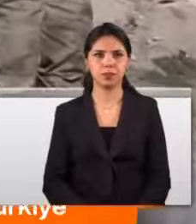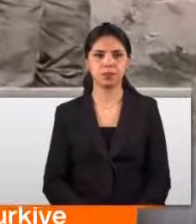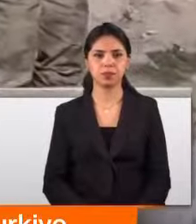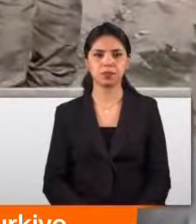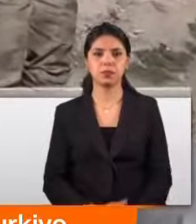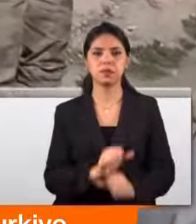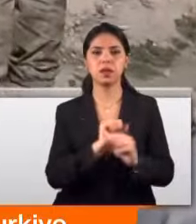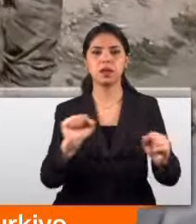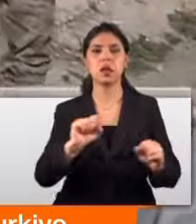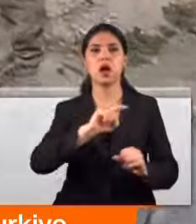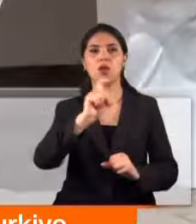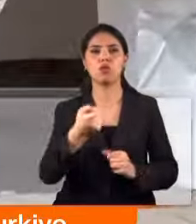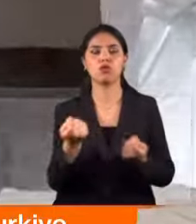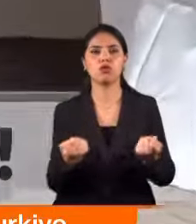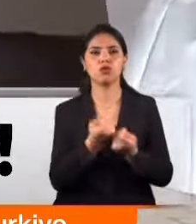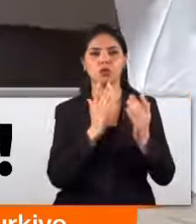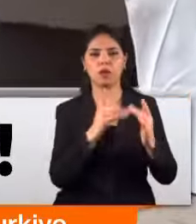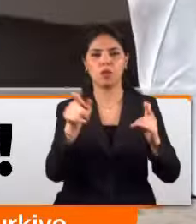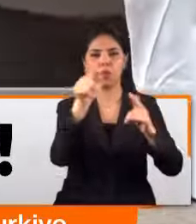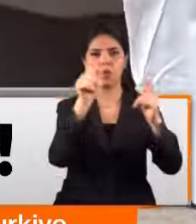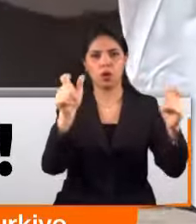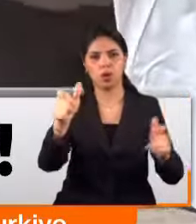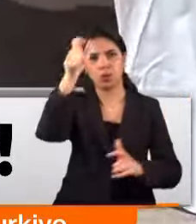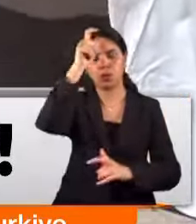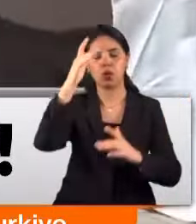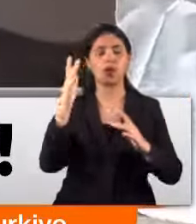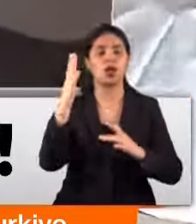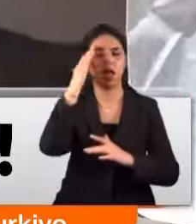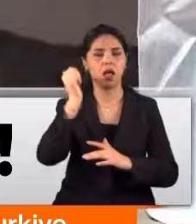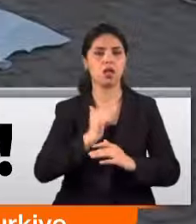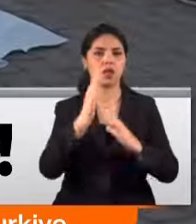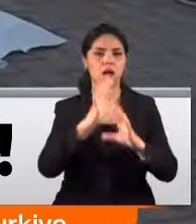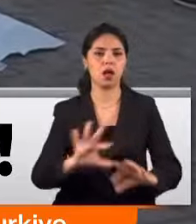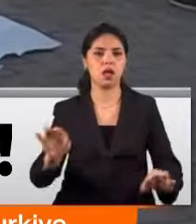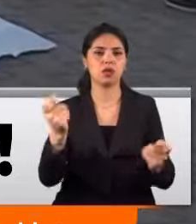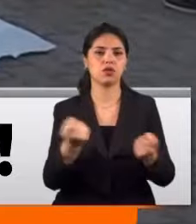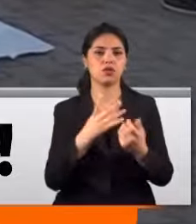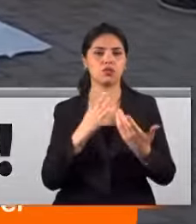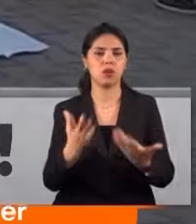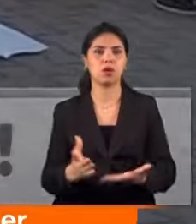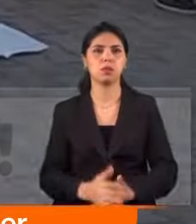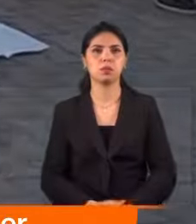Hasar tespit çalışmalarının sürdüğü bölgede Mehmetçik de seferber olmuş durumda.